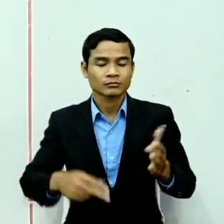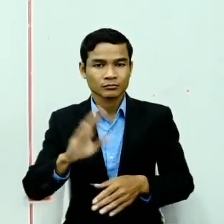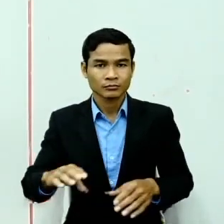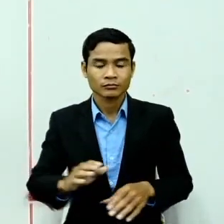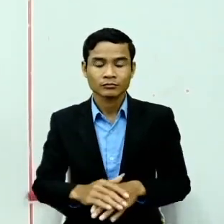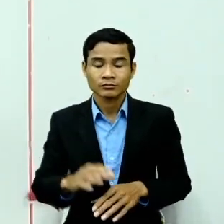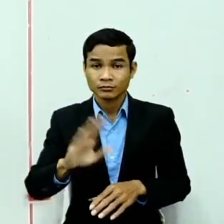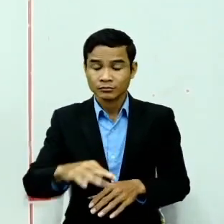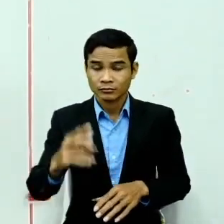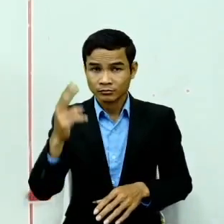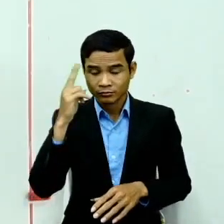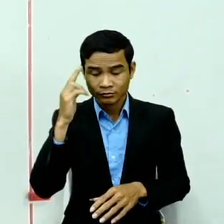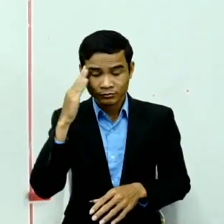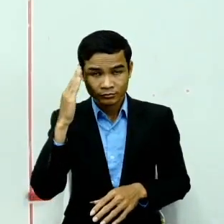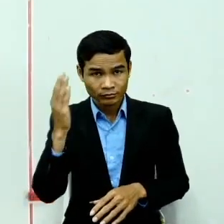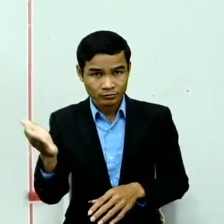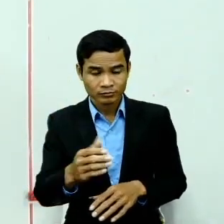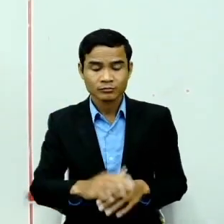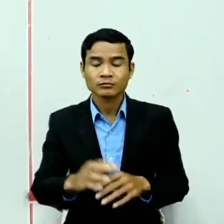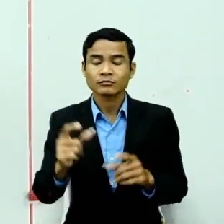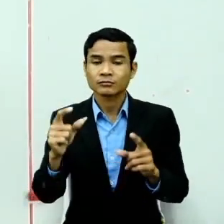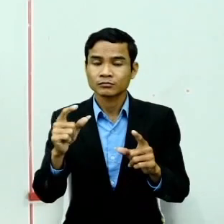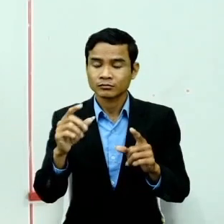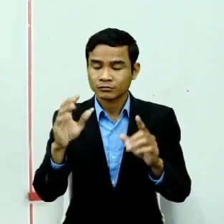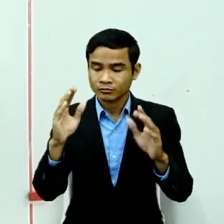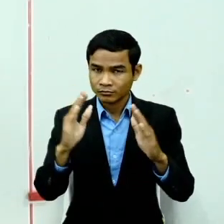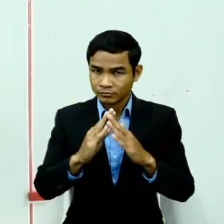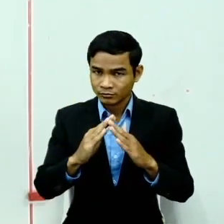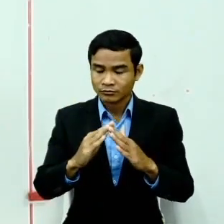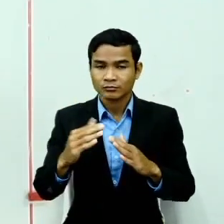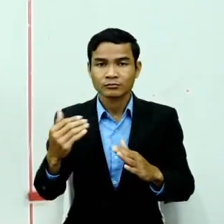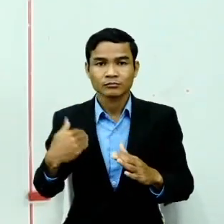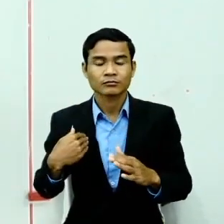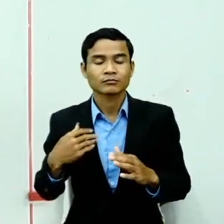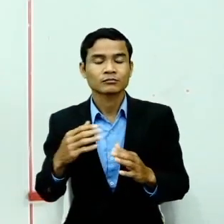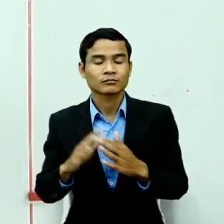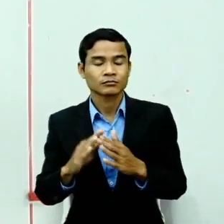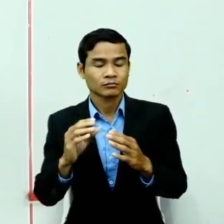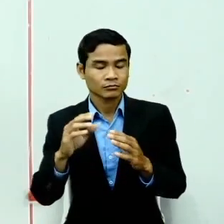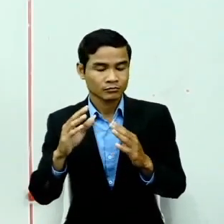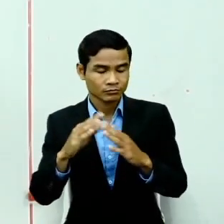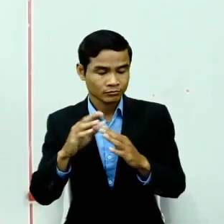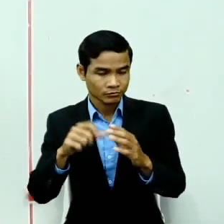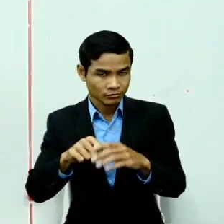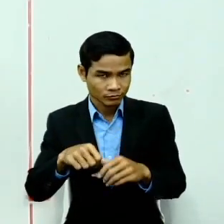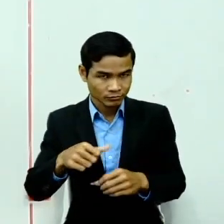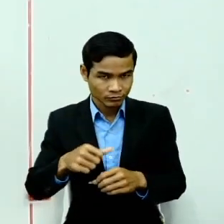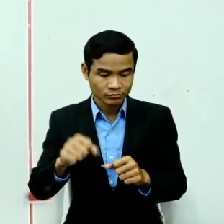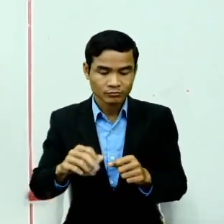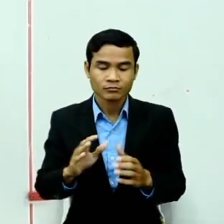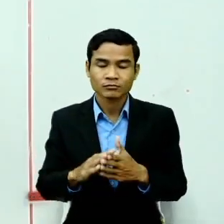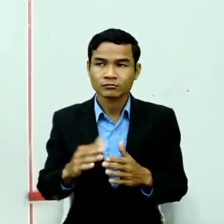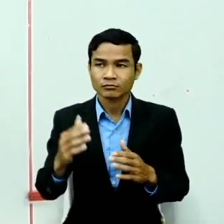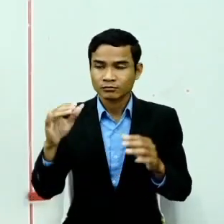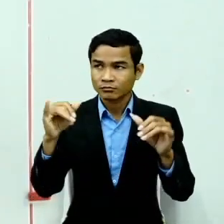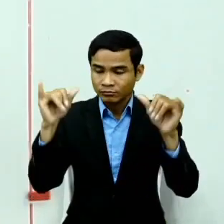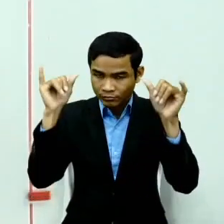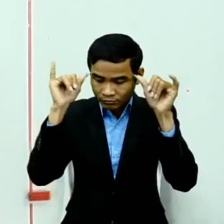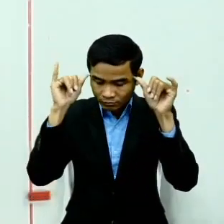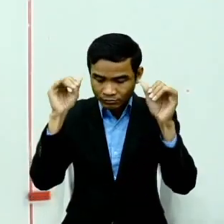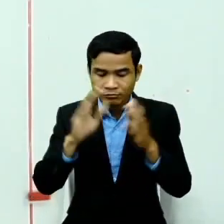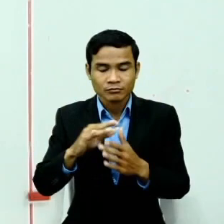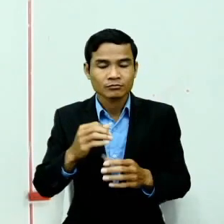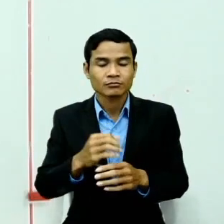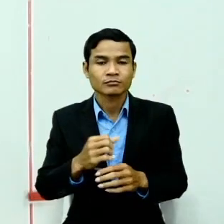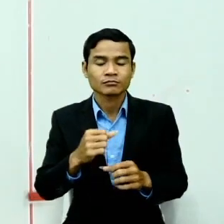ទេ ចា នេះ គឺ ជា ខ្ទះ ចា នេះ គឺ ខ្ទះ ថ្នោត ចា គេ មាន ឈើ គោ ចា នេះ គឺ ជា ស្ករ តើ គេ